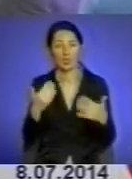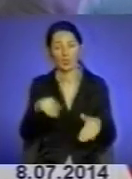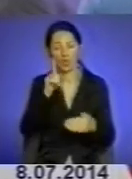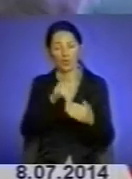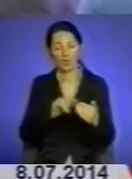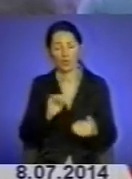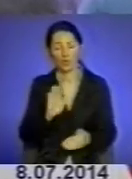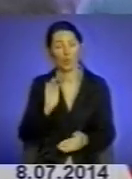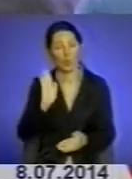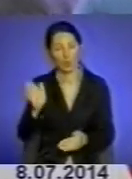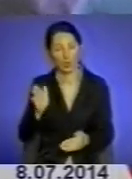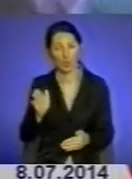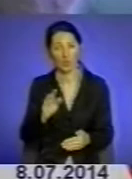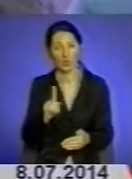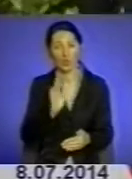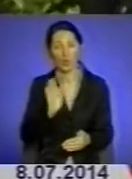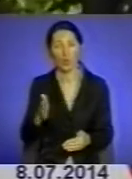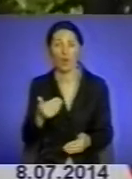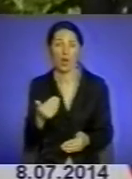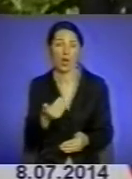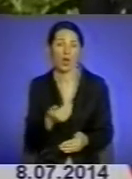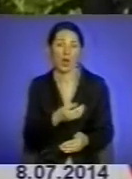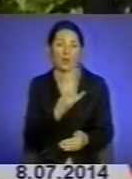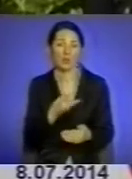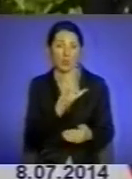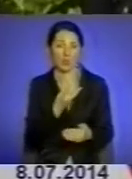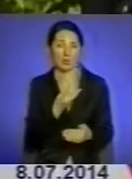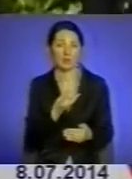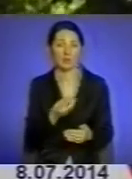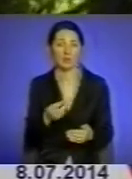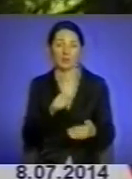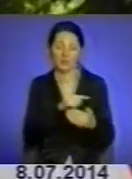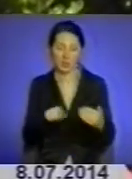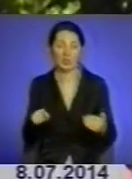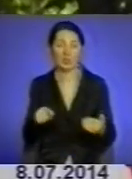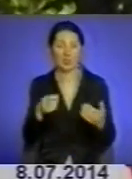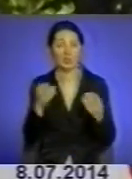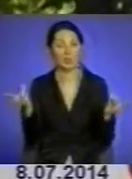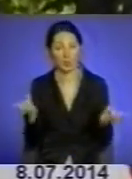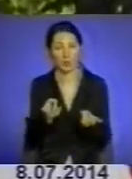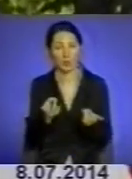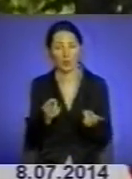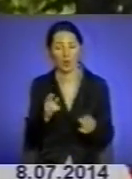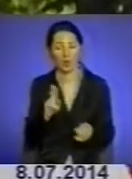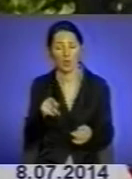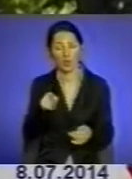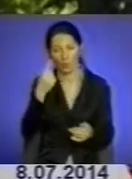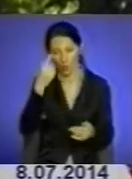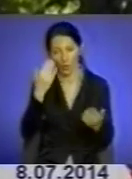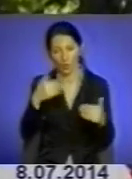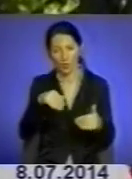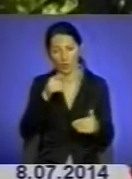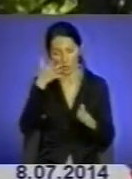в майбутнє, тобто, щоб був оптимізм. Відзначити його потрібно, але як хто вже розуміє, так і